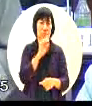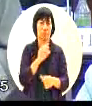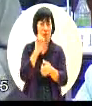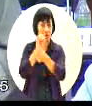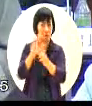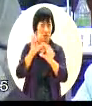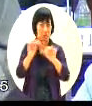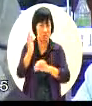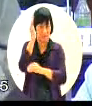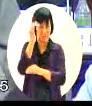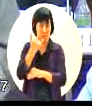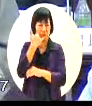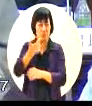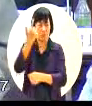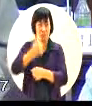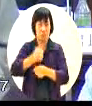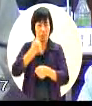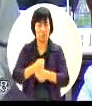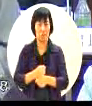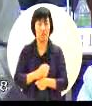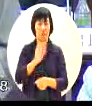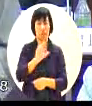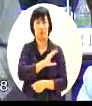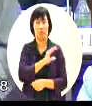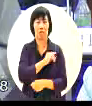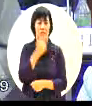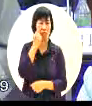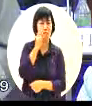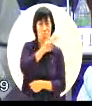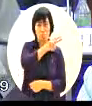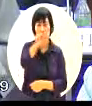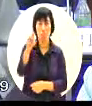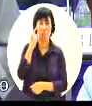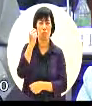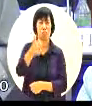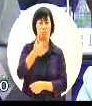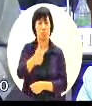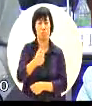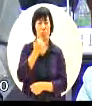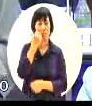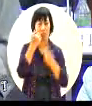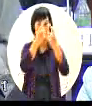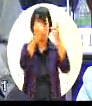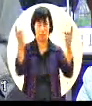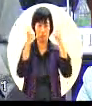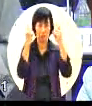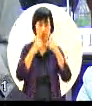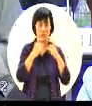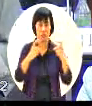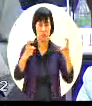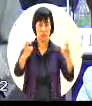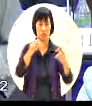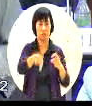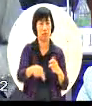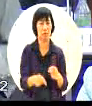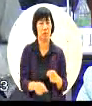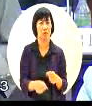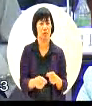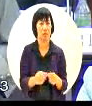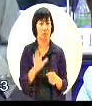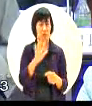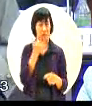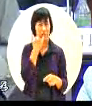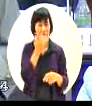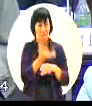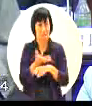感觉伫迄个所在，我是看好。我是讲咱的大学城四周围。迄、那个所在，真侪大学